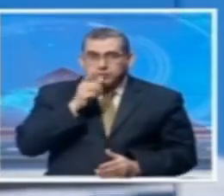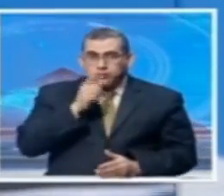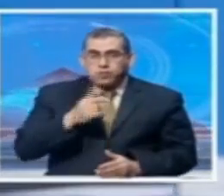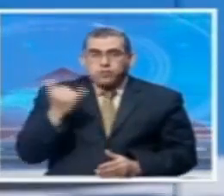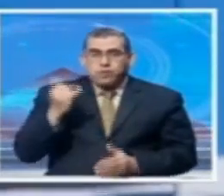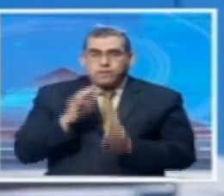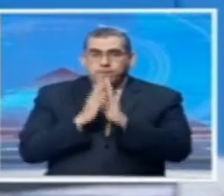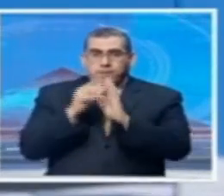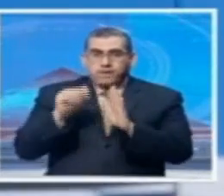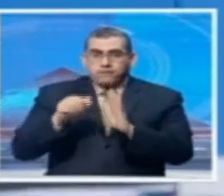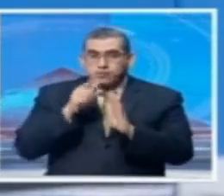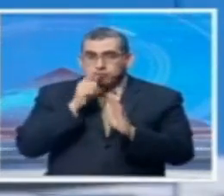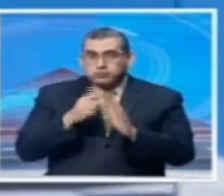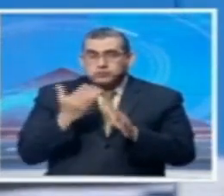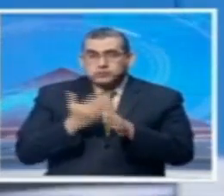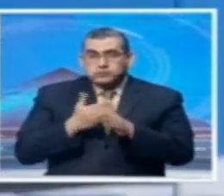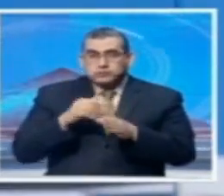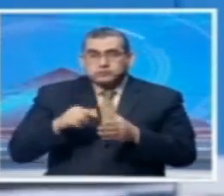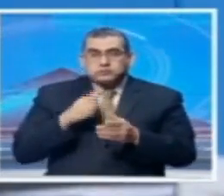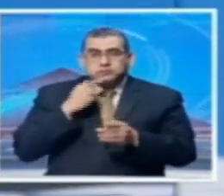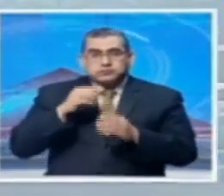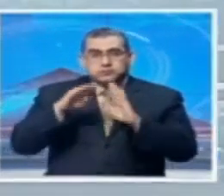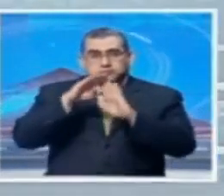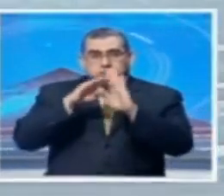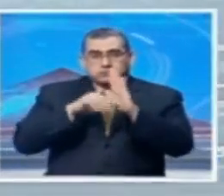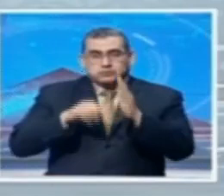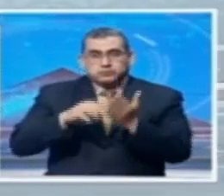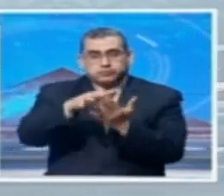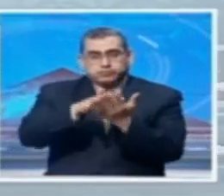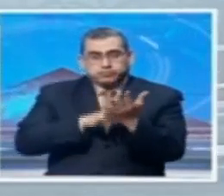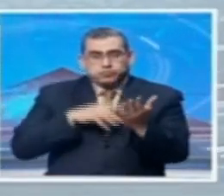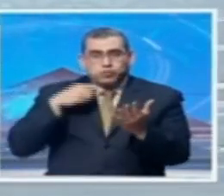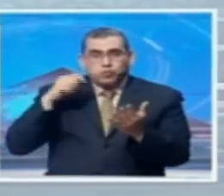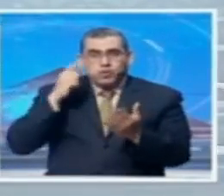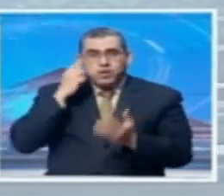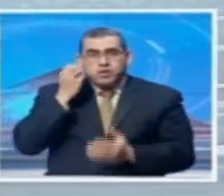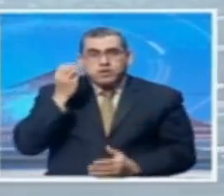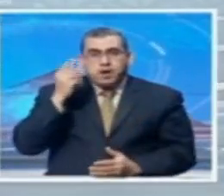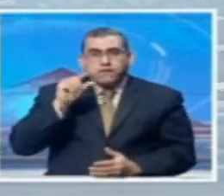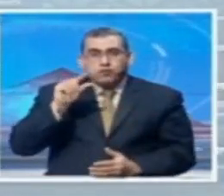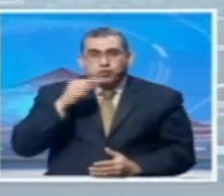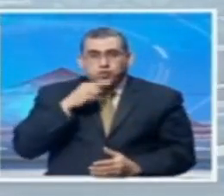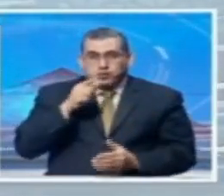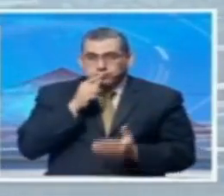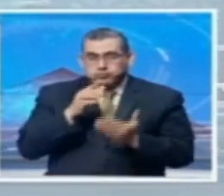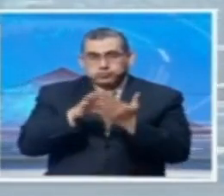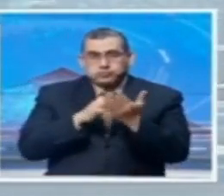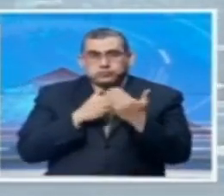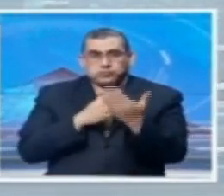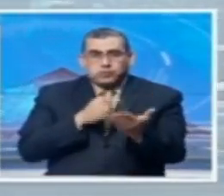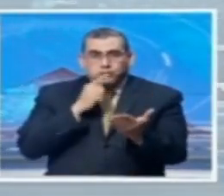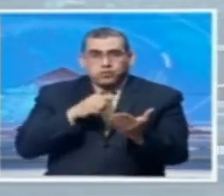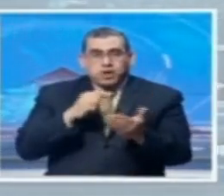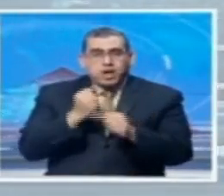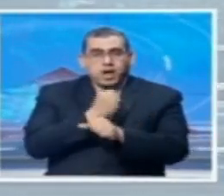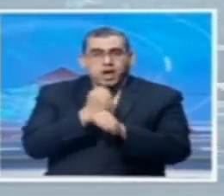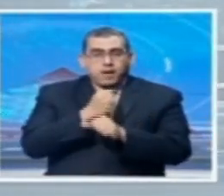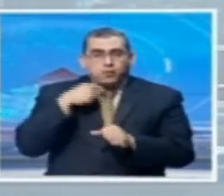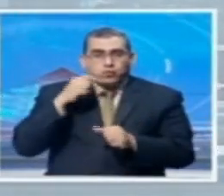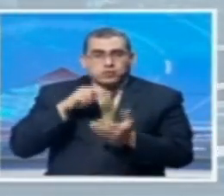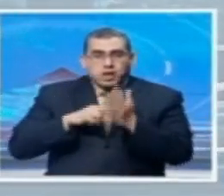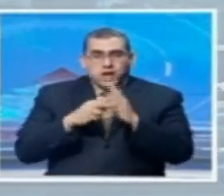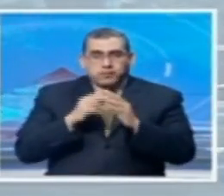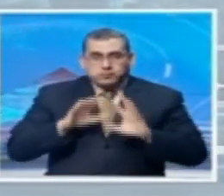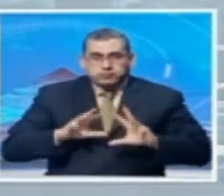بهذا الملف. جاء ذلك خلال استعراضه تقريرا من وزيرة الثقافة الدكتورة إناس عبد الدايم حول جهود الوزارة